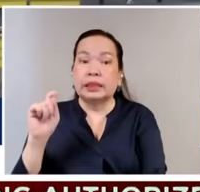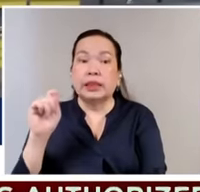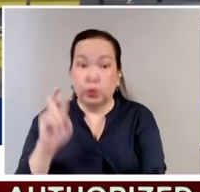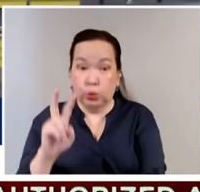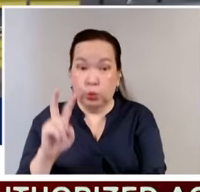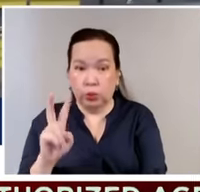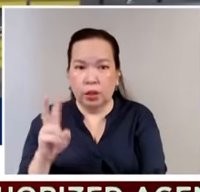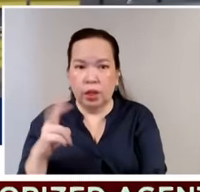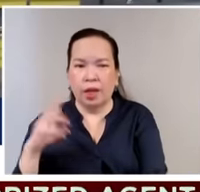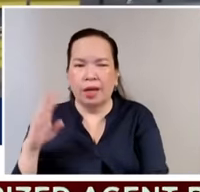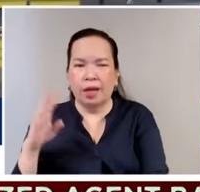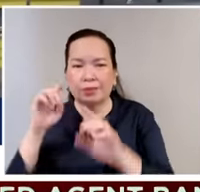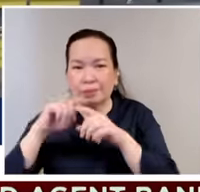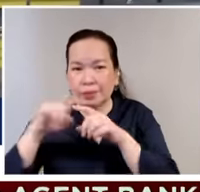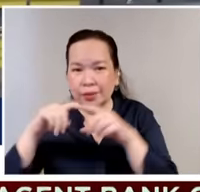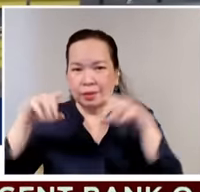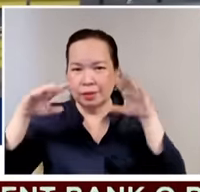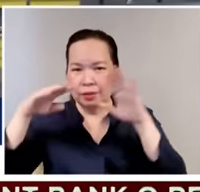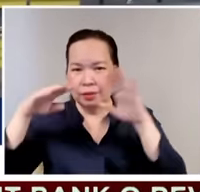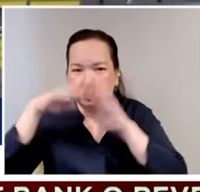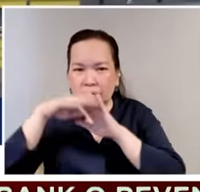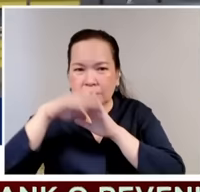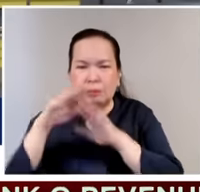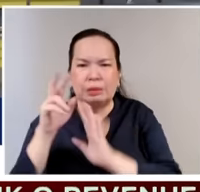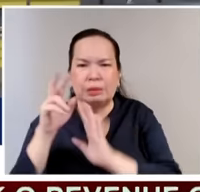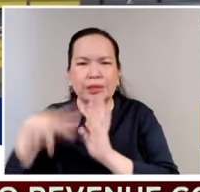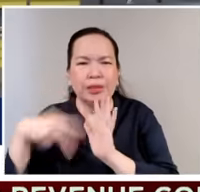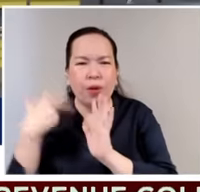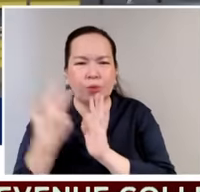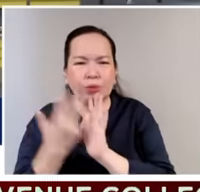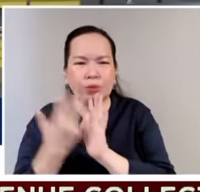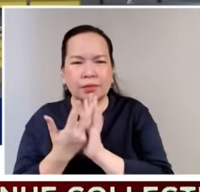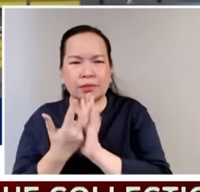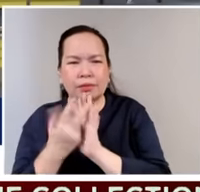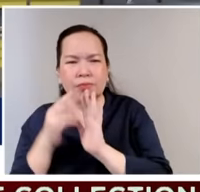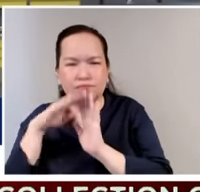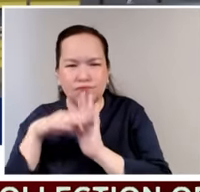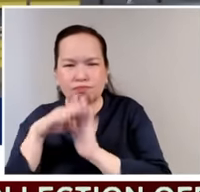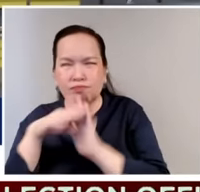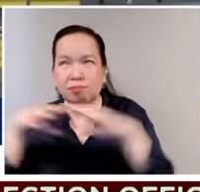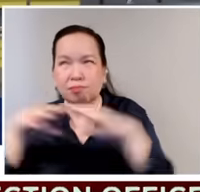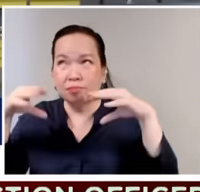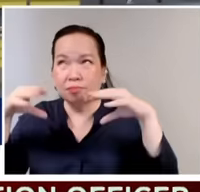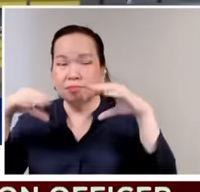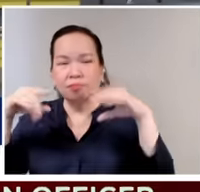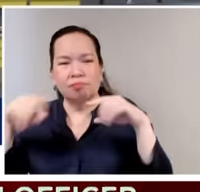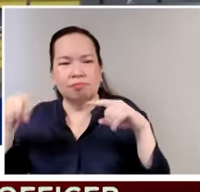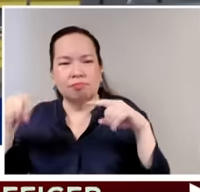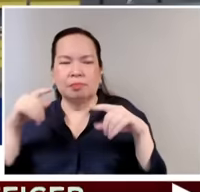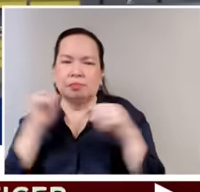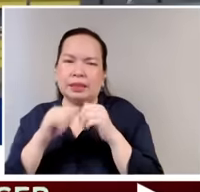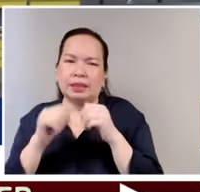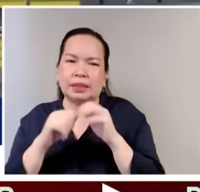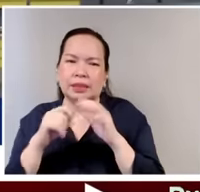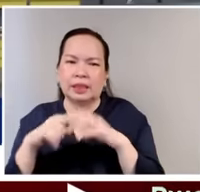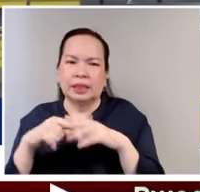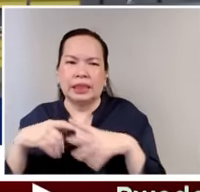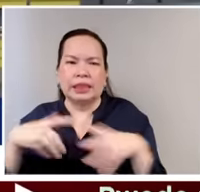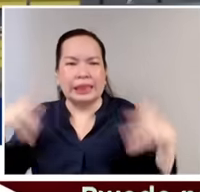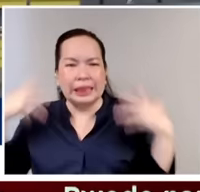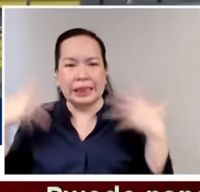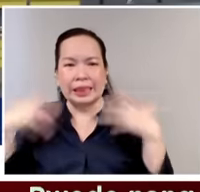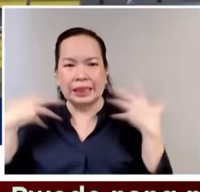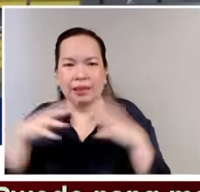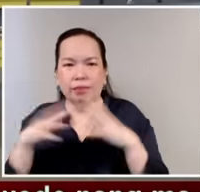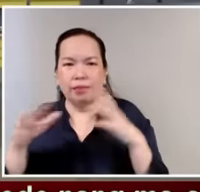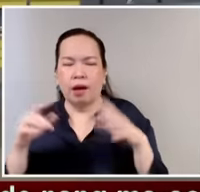power fluctuation ng higit 3 oras kanina. Ayon sa MIA, ito ay dahil sa mataas na heat index na